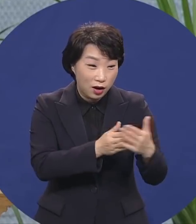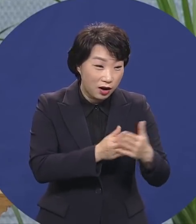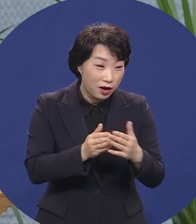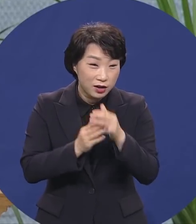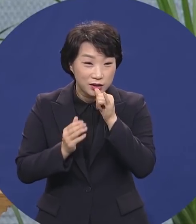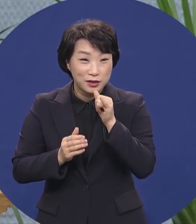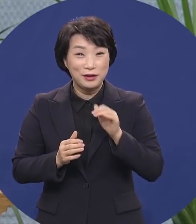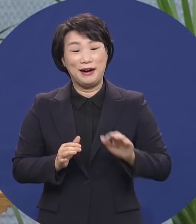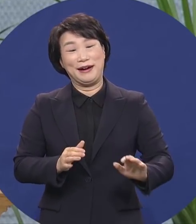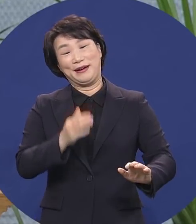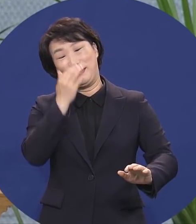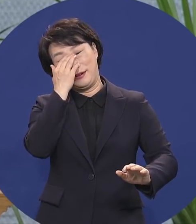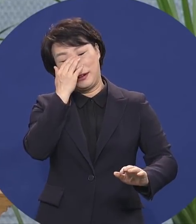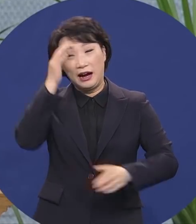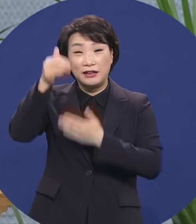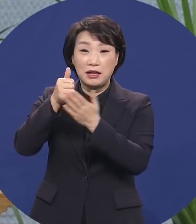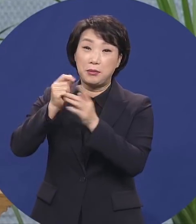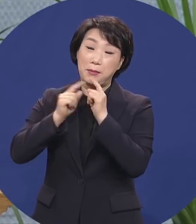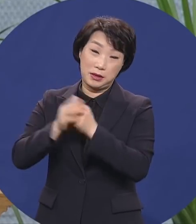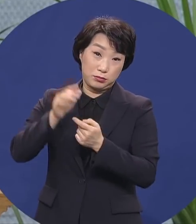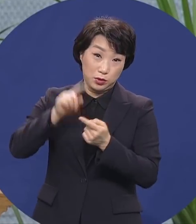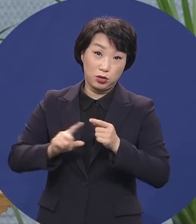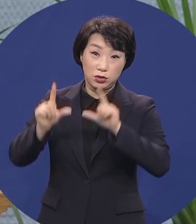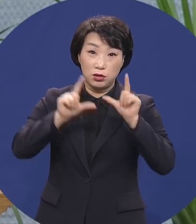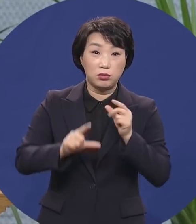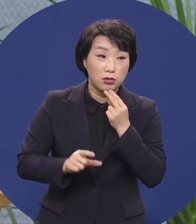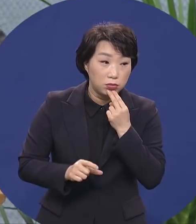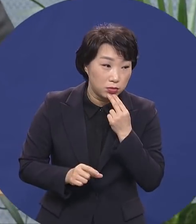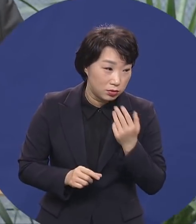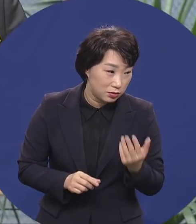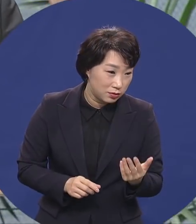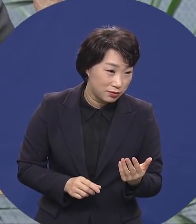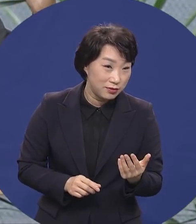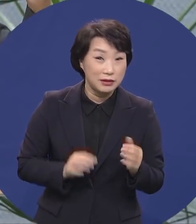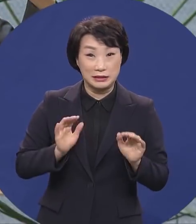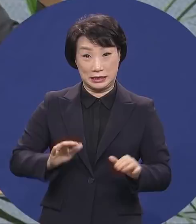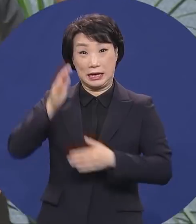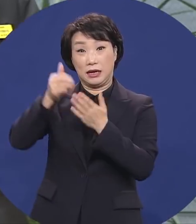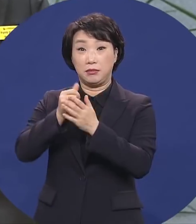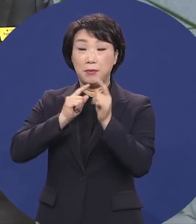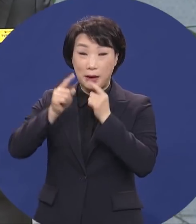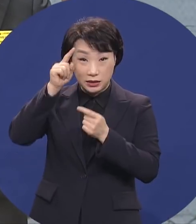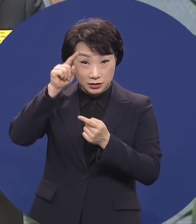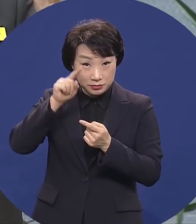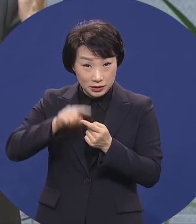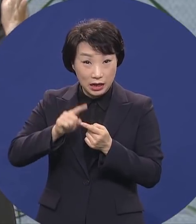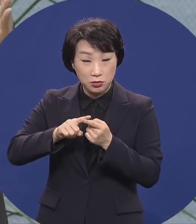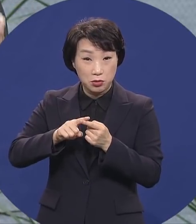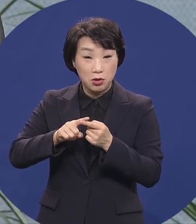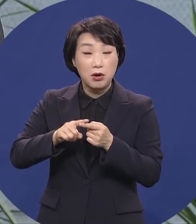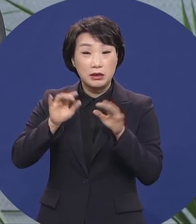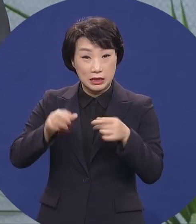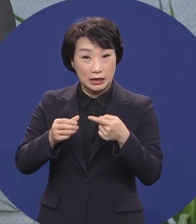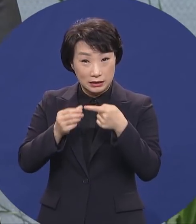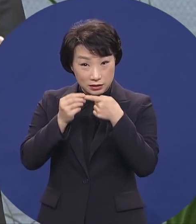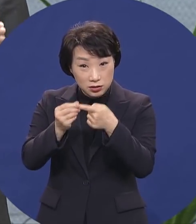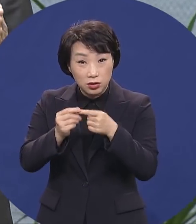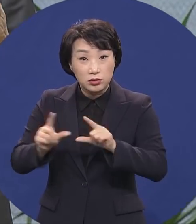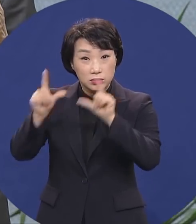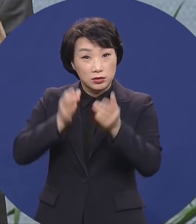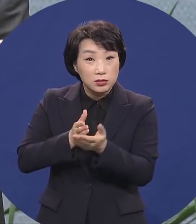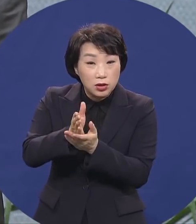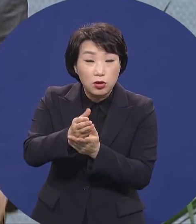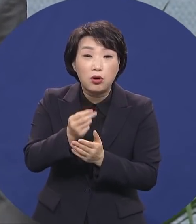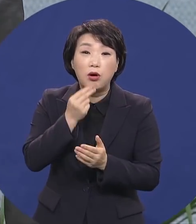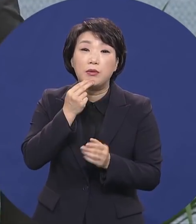여의치 않은 문제 때문에 하나님 말씀대로 못 살았다. 하나님 말씀에 제일 주의로 살지